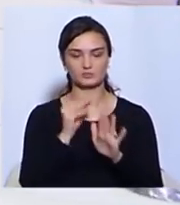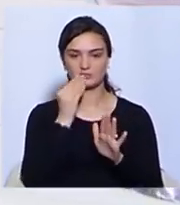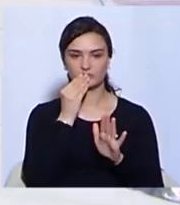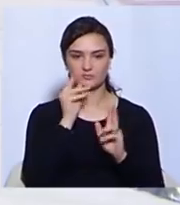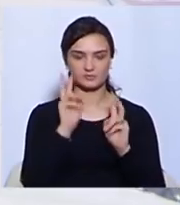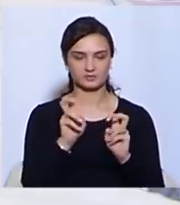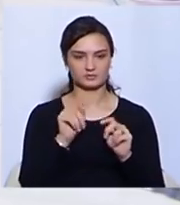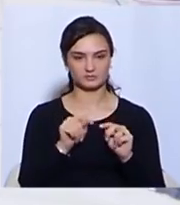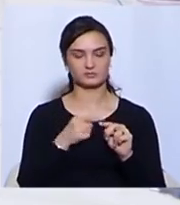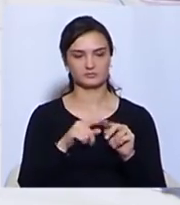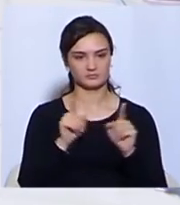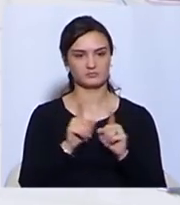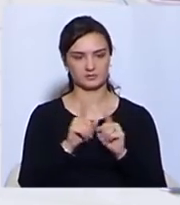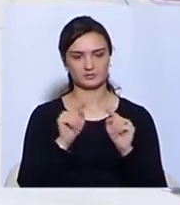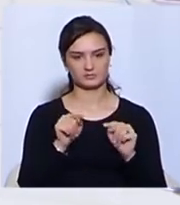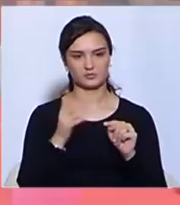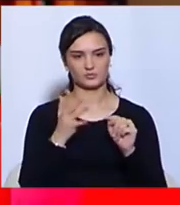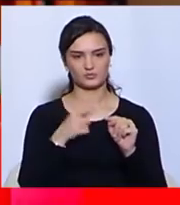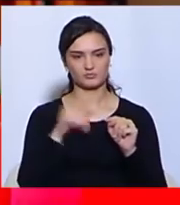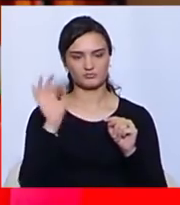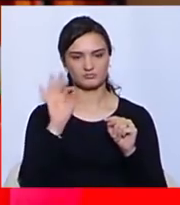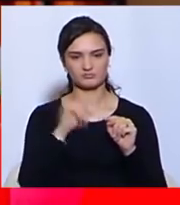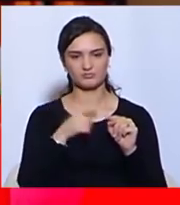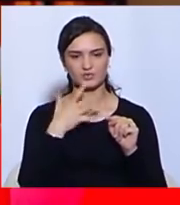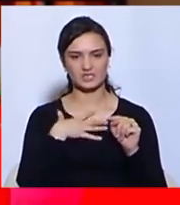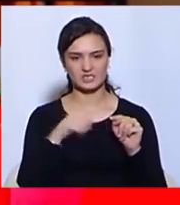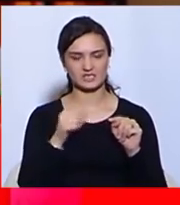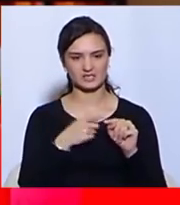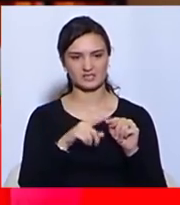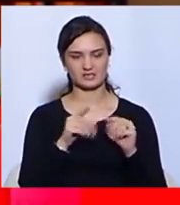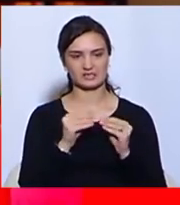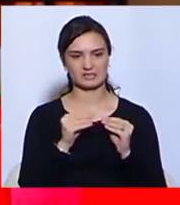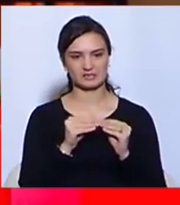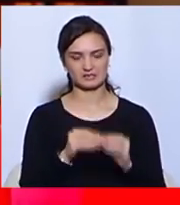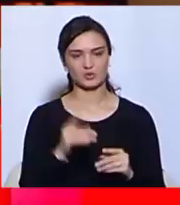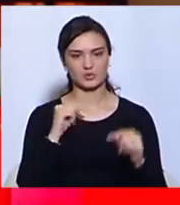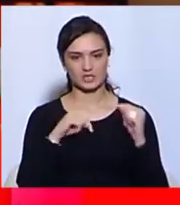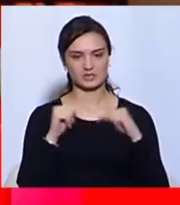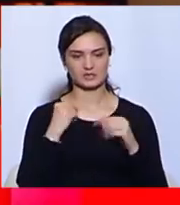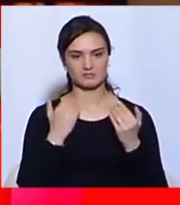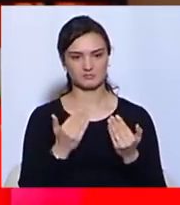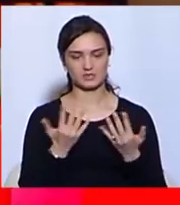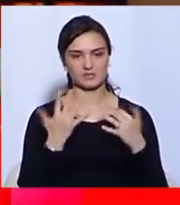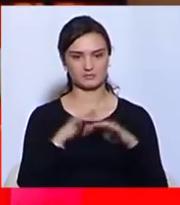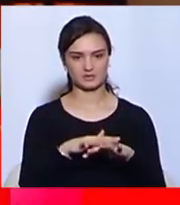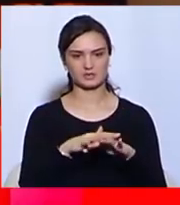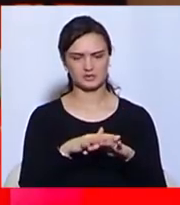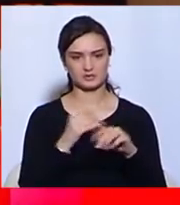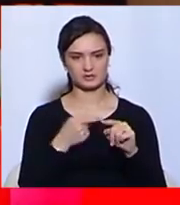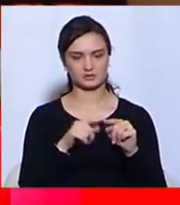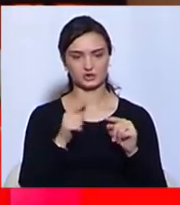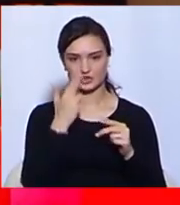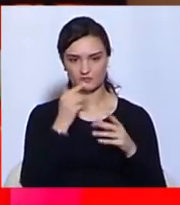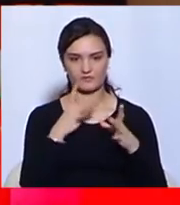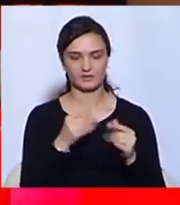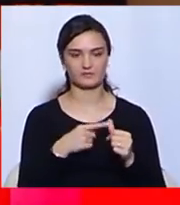რაციონიც კი მონოტონური თუ ხდება, ერთგვაროვანი, ერთფეროვანი, ორგანიზმის ადაპტაცია, ამას მეტაბოლური